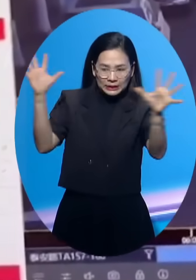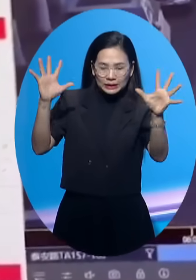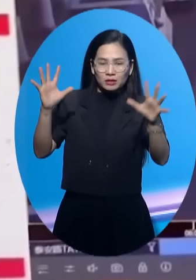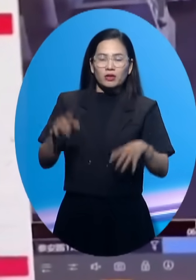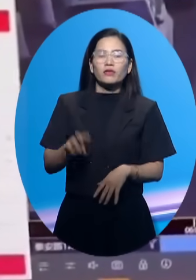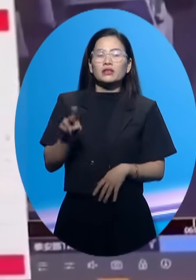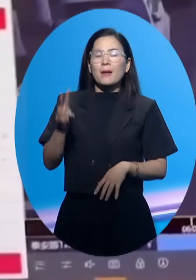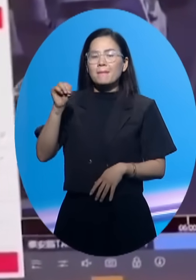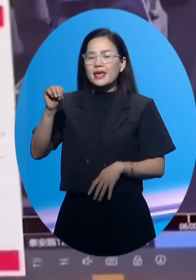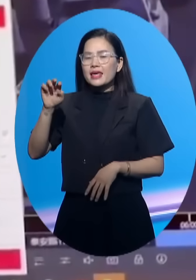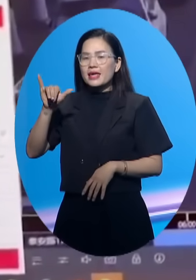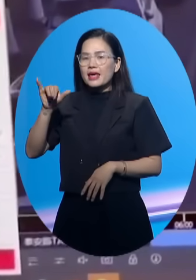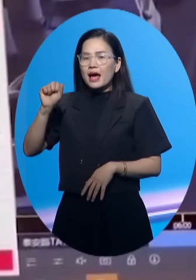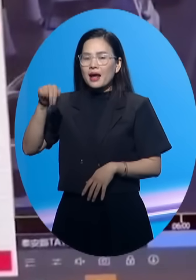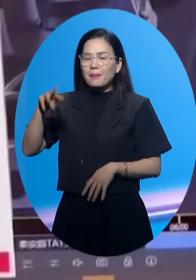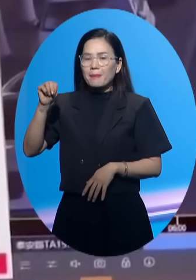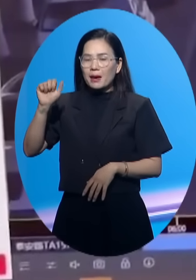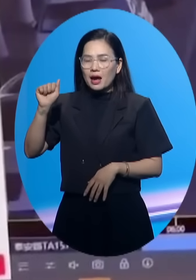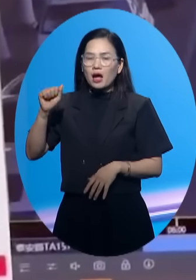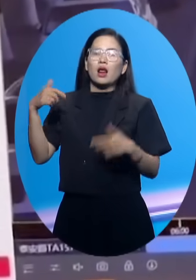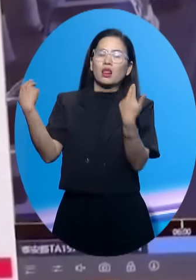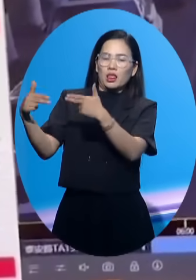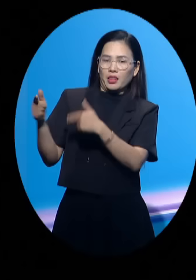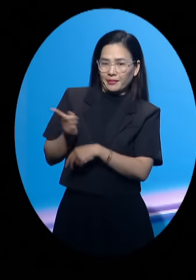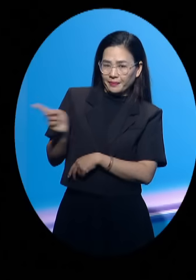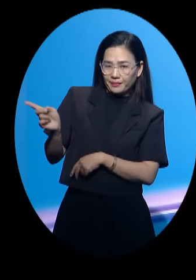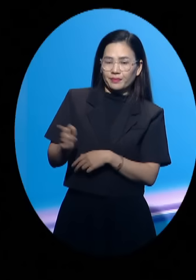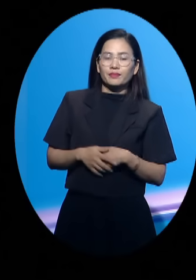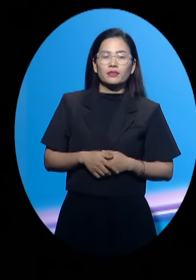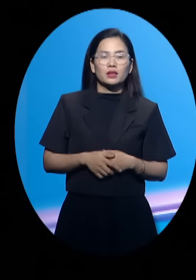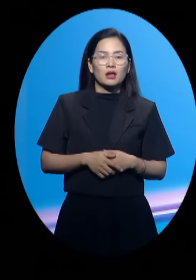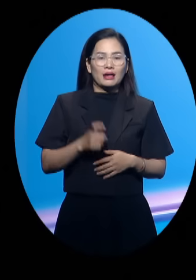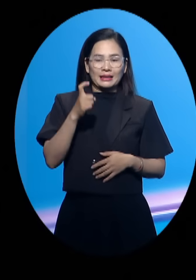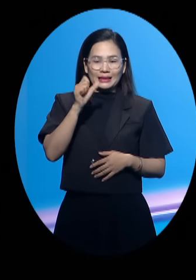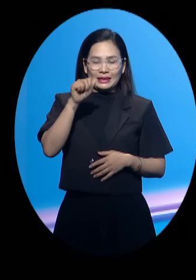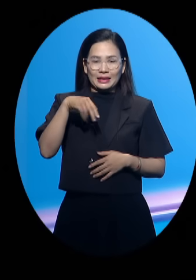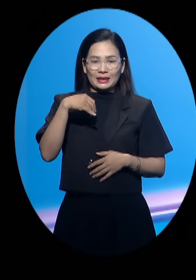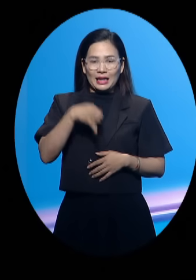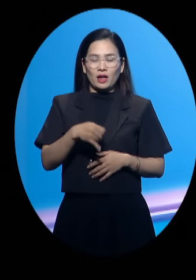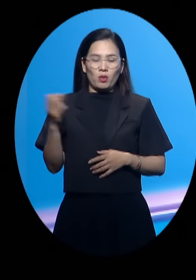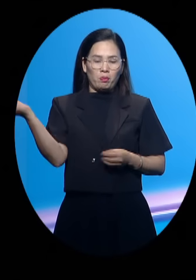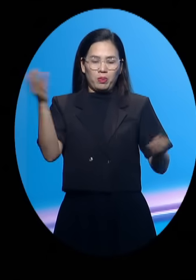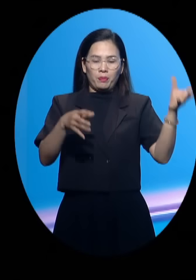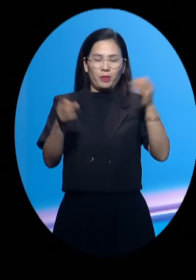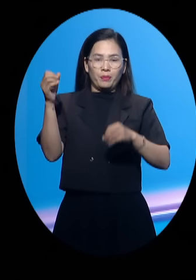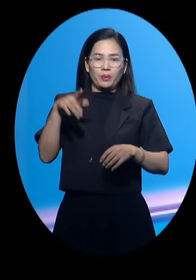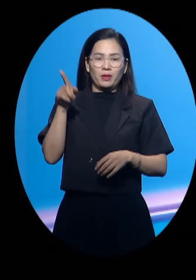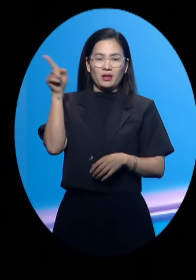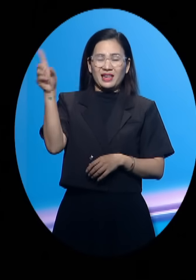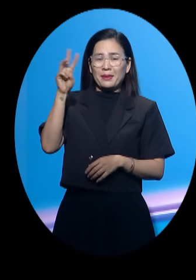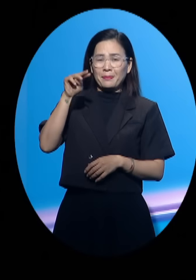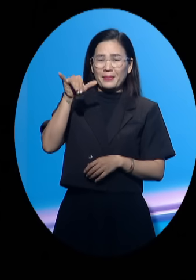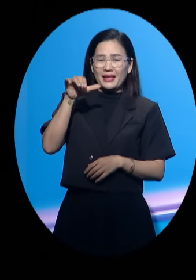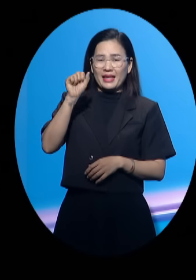quyền Myanmar và lực lượng nổi dậy vẫn tiếp diễn. Các quan chức địa phương cho biết đạn pháo kích bay từ Lao Cai, một khu vực thuộc vùng Khô Khan của